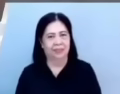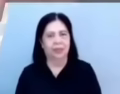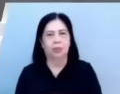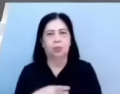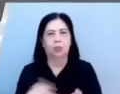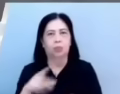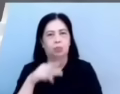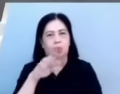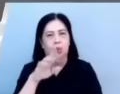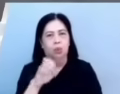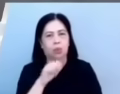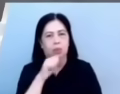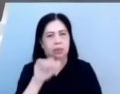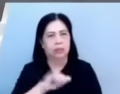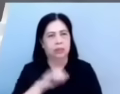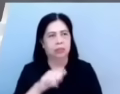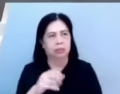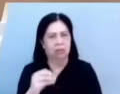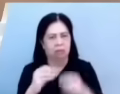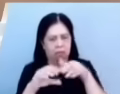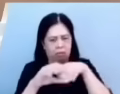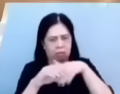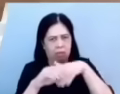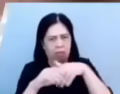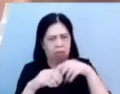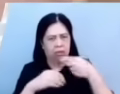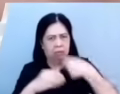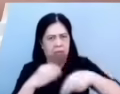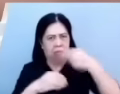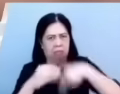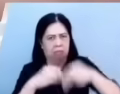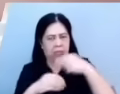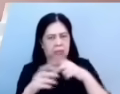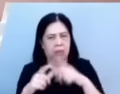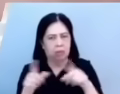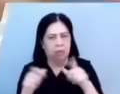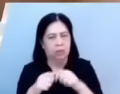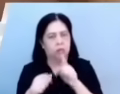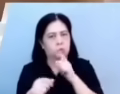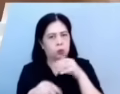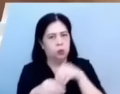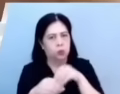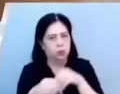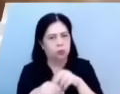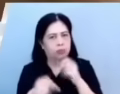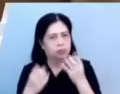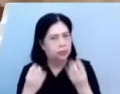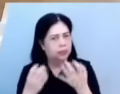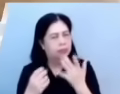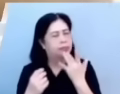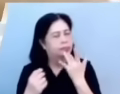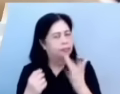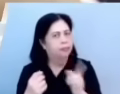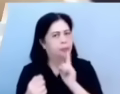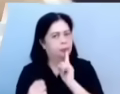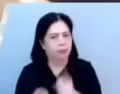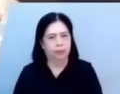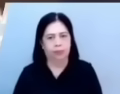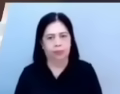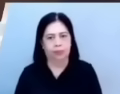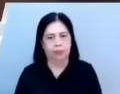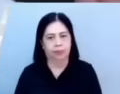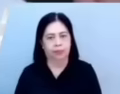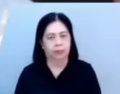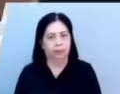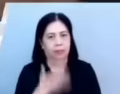yung kagaya ng ibang lumpia na puro balat. Yung mga giniling isda, malalasahan mo talaga siya. Bukod sa masarap,